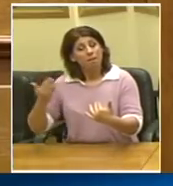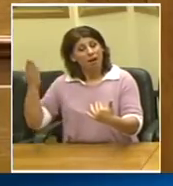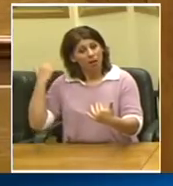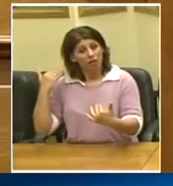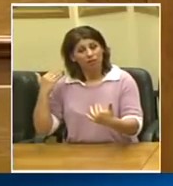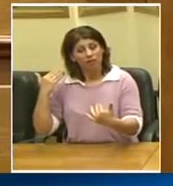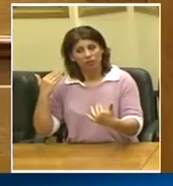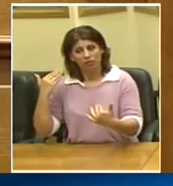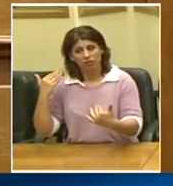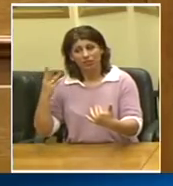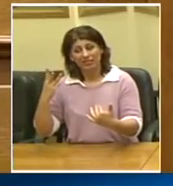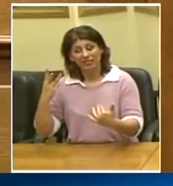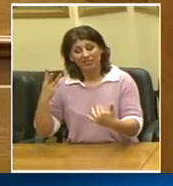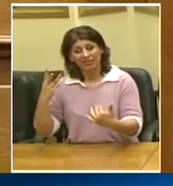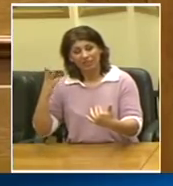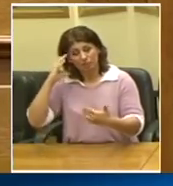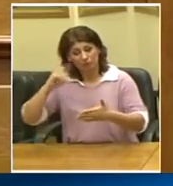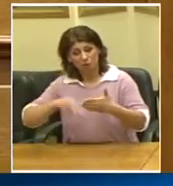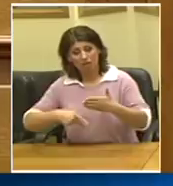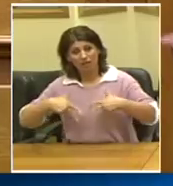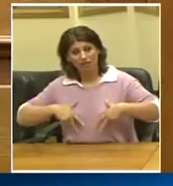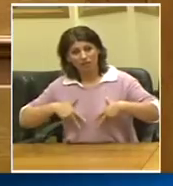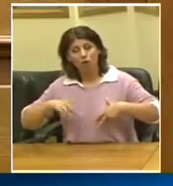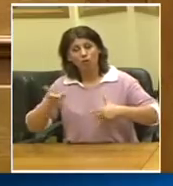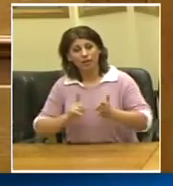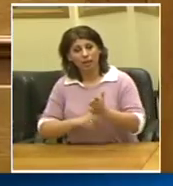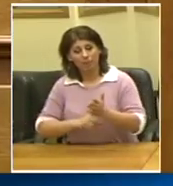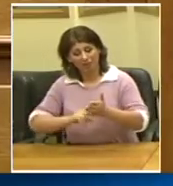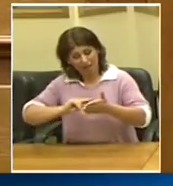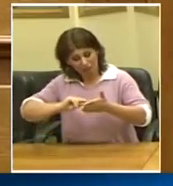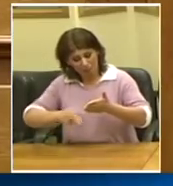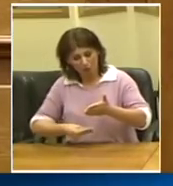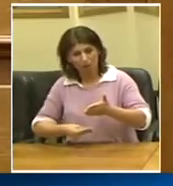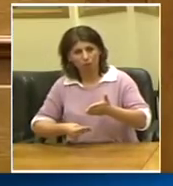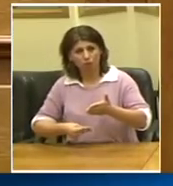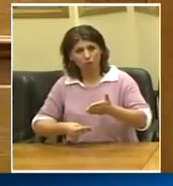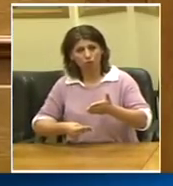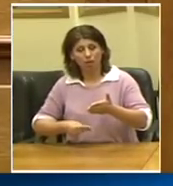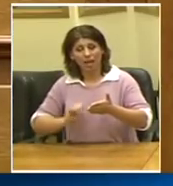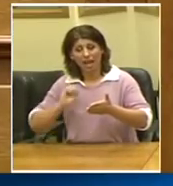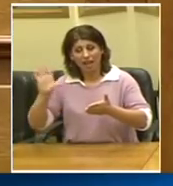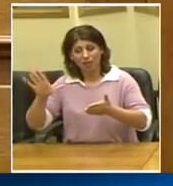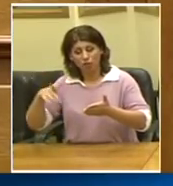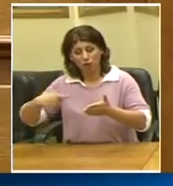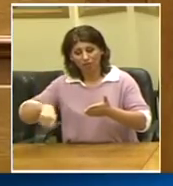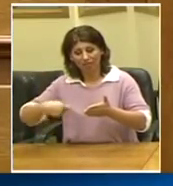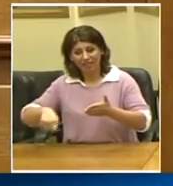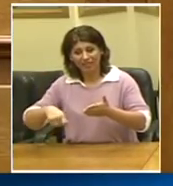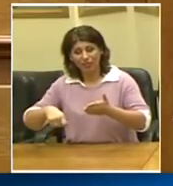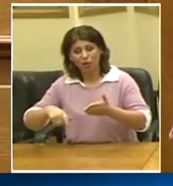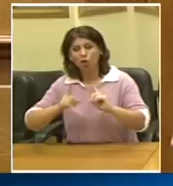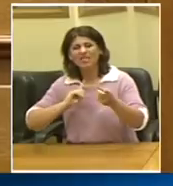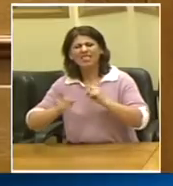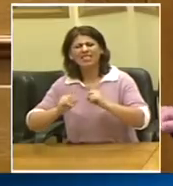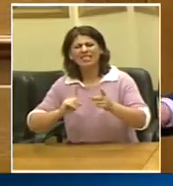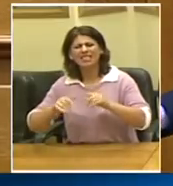δύο πρώτες, οι τρεις πρώτες μνημονιακές κυβερνήσεις, όταν έπρεπε να υπογράψουν τον εξοδικαστικό συμβιβασμό με τη Siemens, επειδή φοβούνταν οι